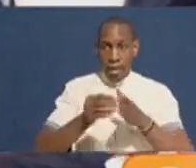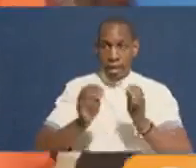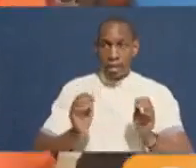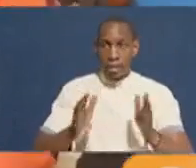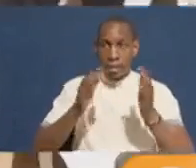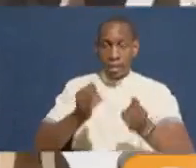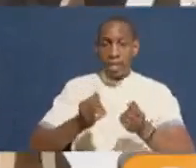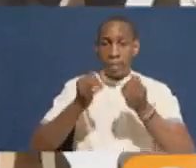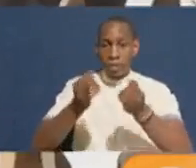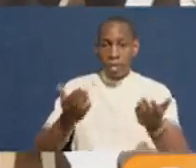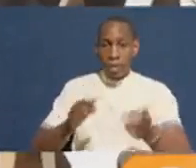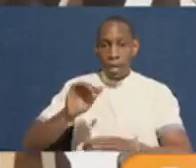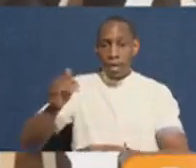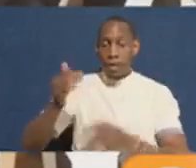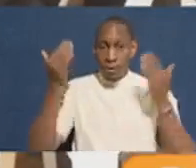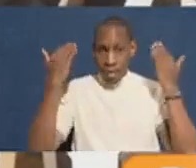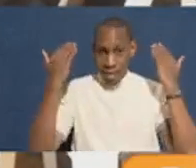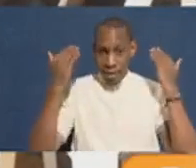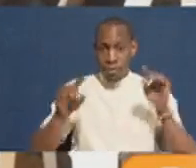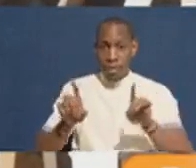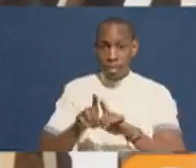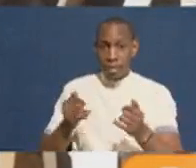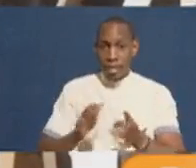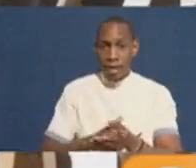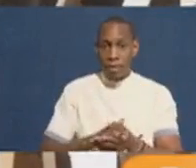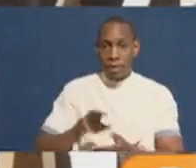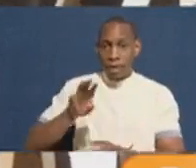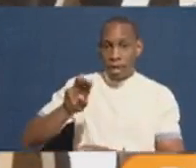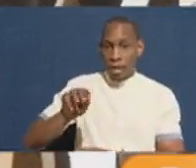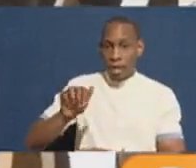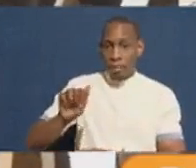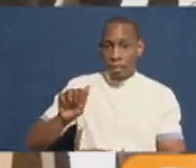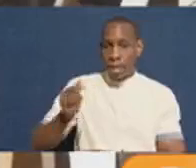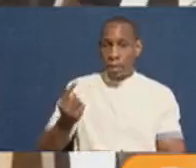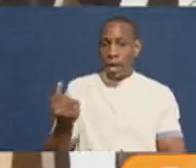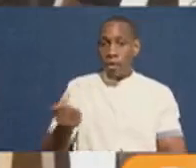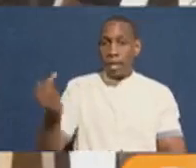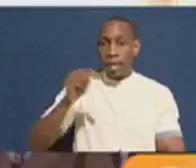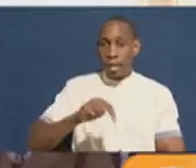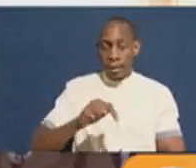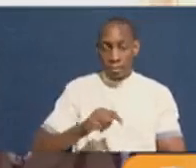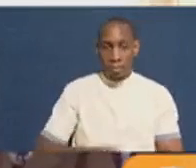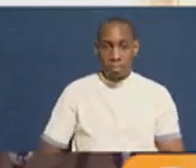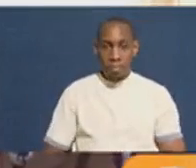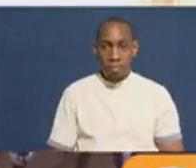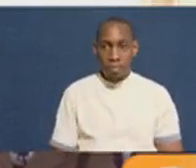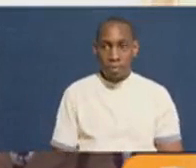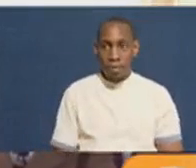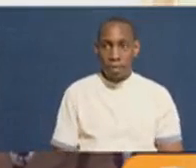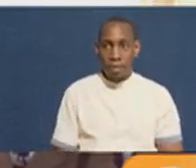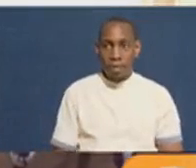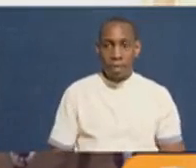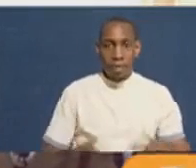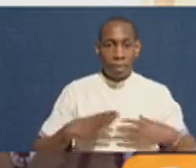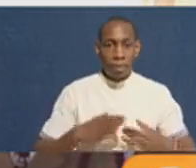sherehe za Mashujaa katika kaunti hiyo ambapo mwakilishi wadi mmoja tu alihudhuria. Watu walimwaga